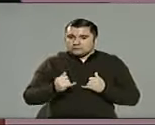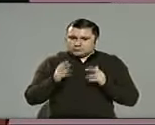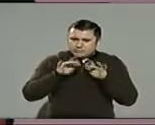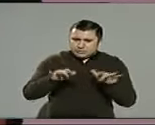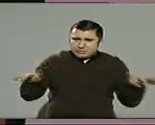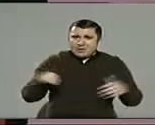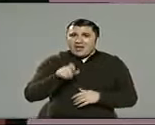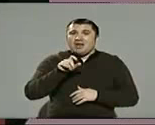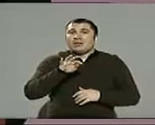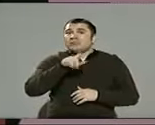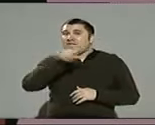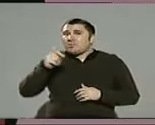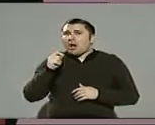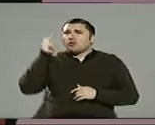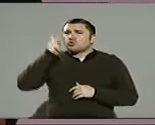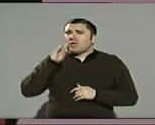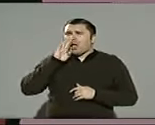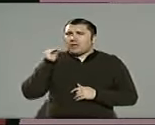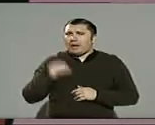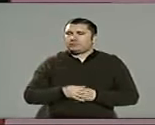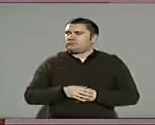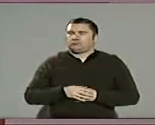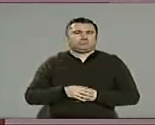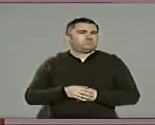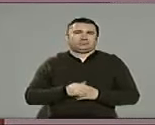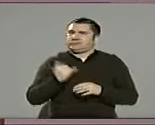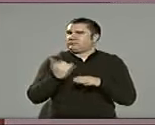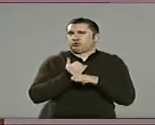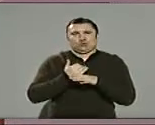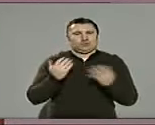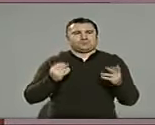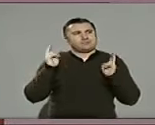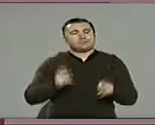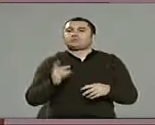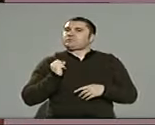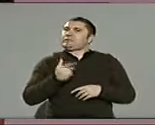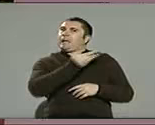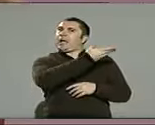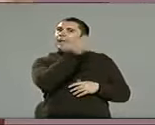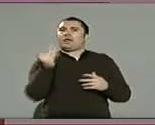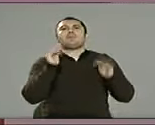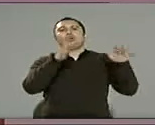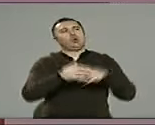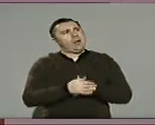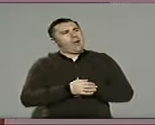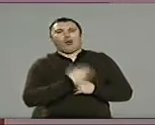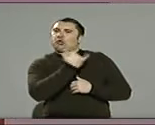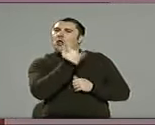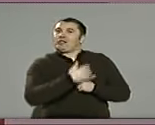um Sozialneid, liebe Genossinnen und Genossen. Ich finde jeden Reichen und Millionär duftig, wäre ich selber gerne